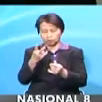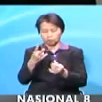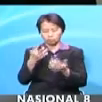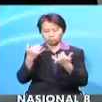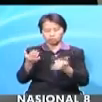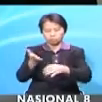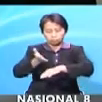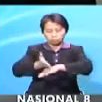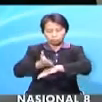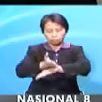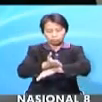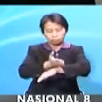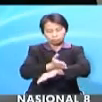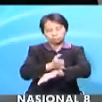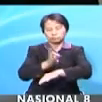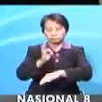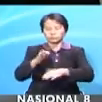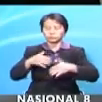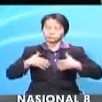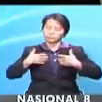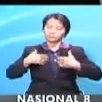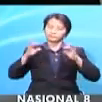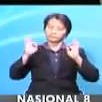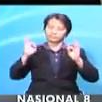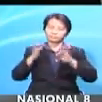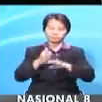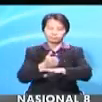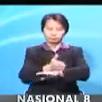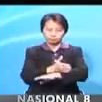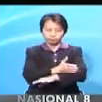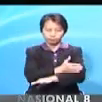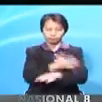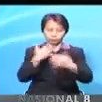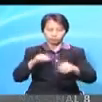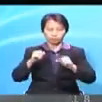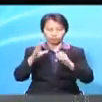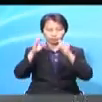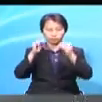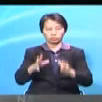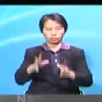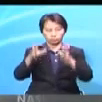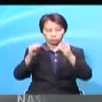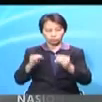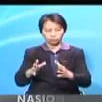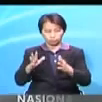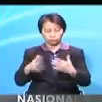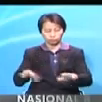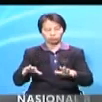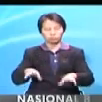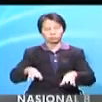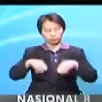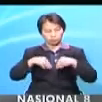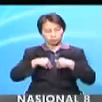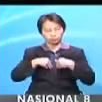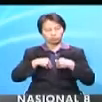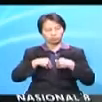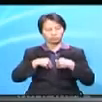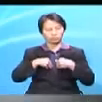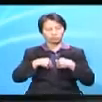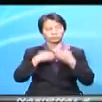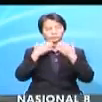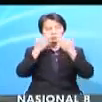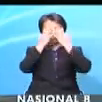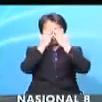semakin apa nih sejahtera dan dapat menerima keadaan dan dapat berfungsi sebagaimana sepatunya